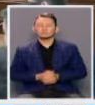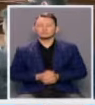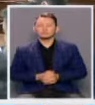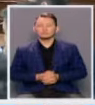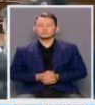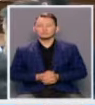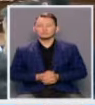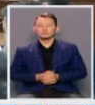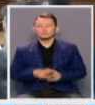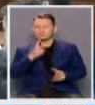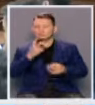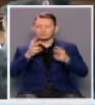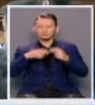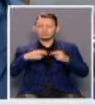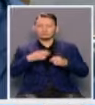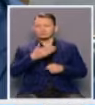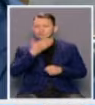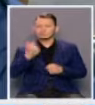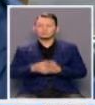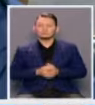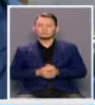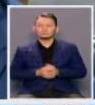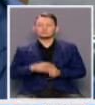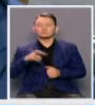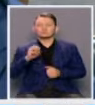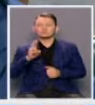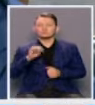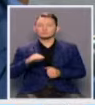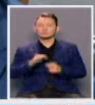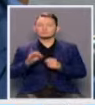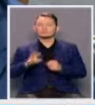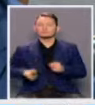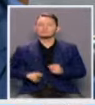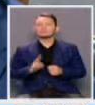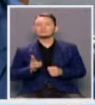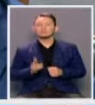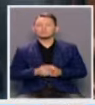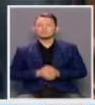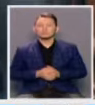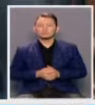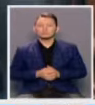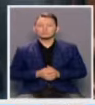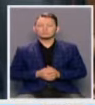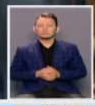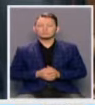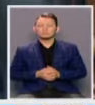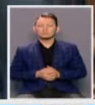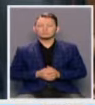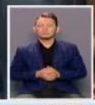Көрдіңіздер ма, анализ жоқ. Ал Мақат ауданы, аппарат басшысы бар ма Мақат ауданы? Неше мың қалып тұрады